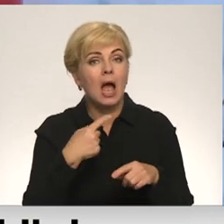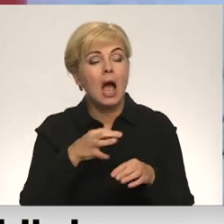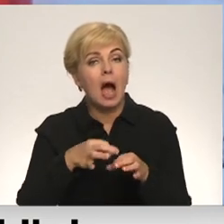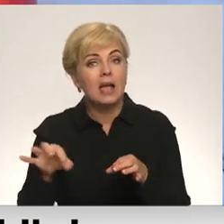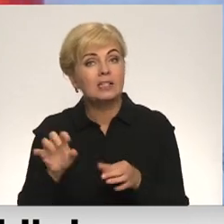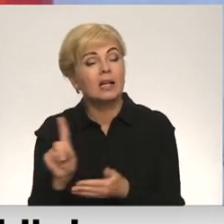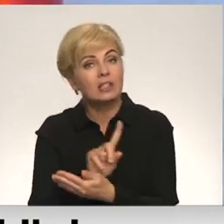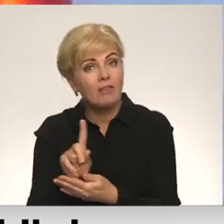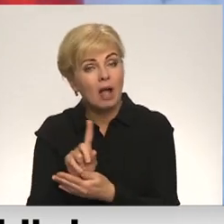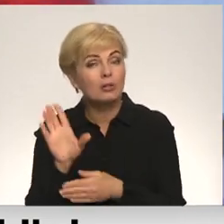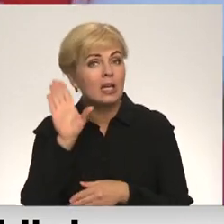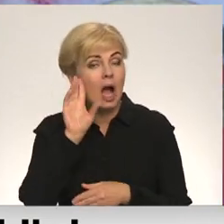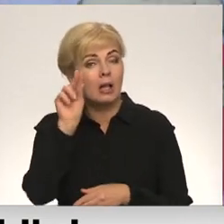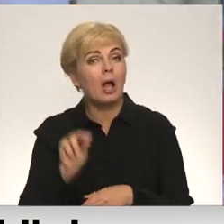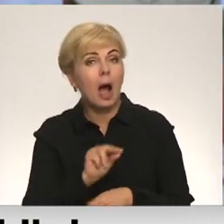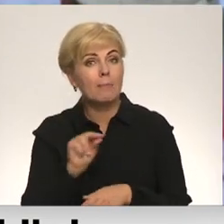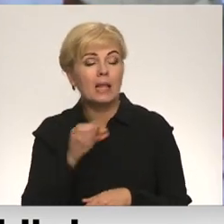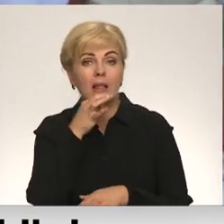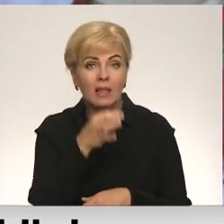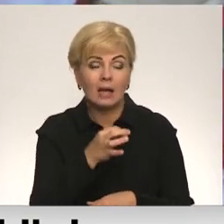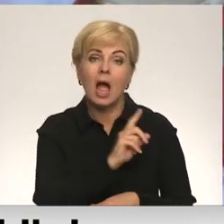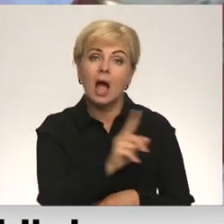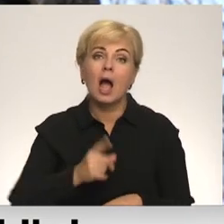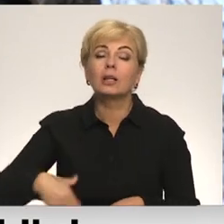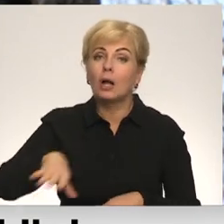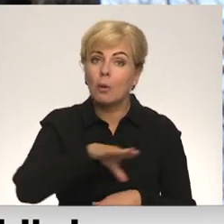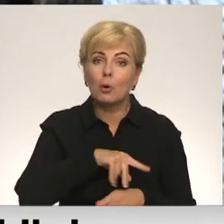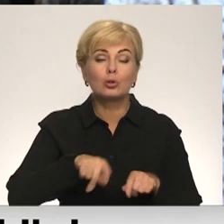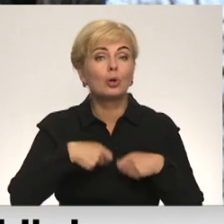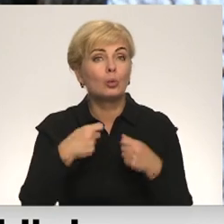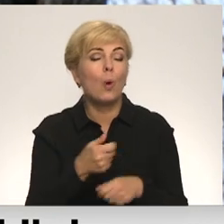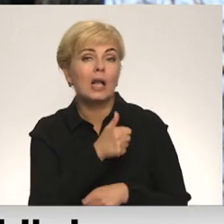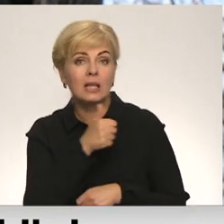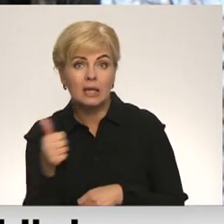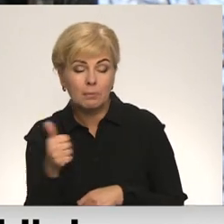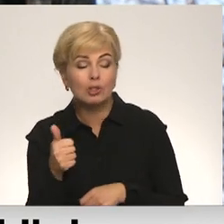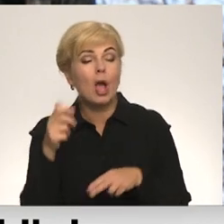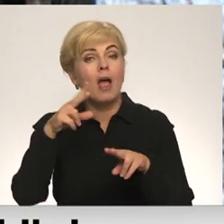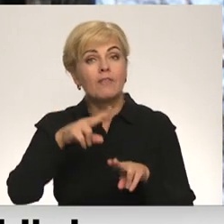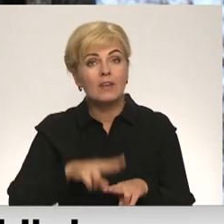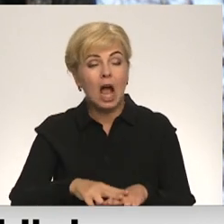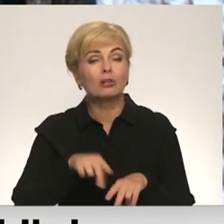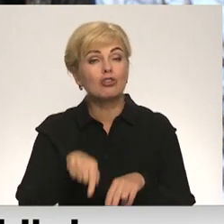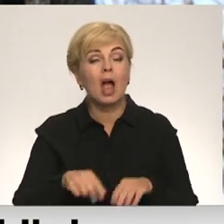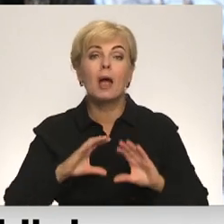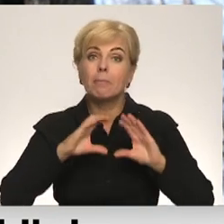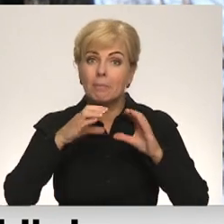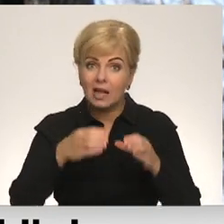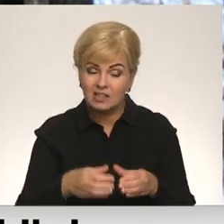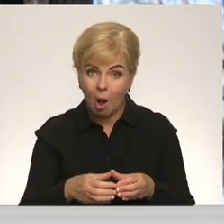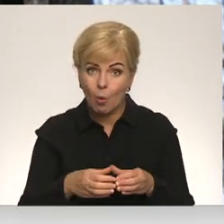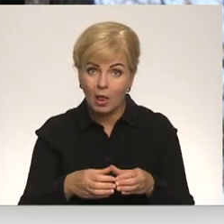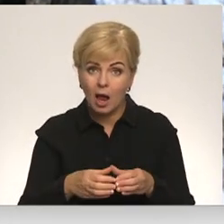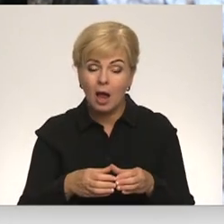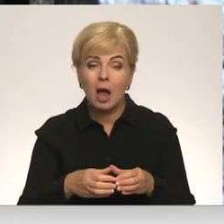un ieklausīties kapelānu teiktajā. Katram no mums ir dot kāda īpaša vieta šajā pasaulē.